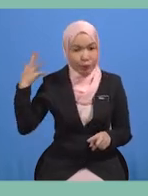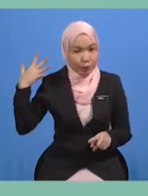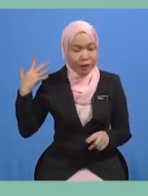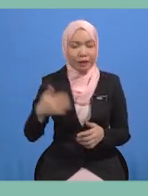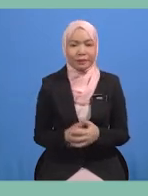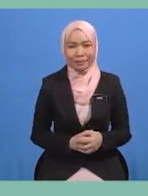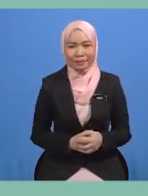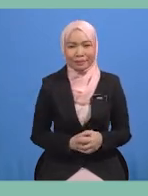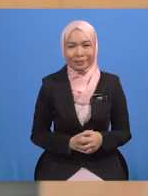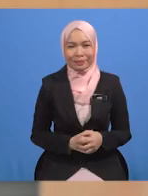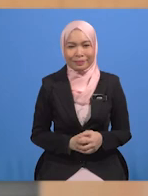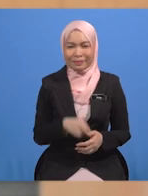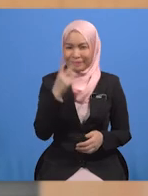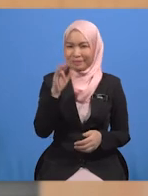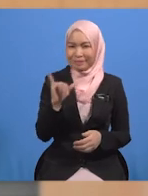bunyi.